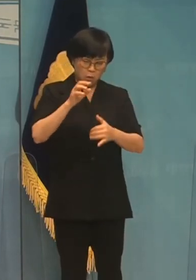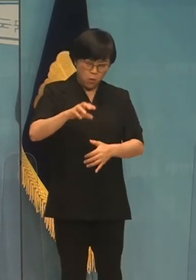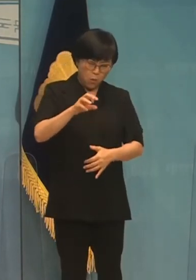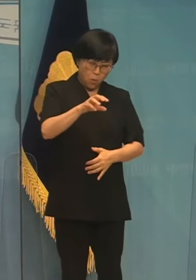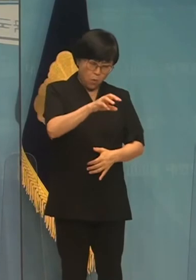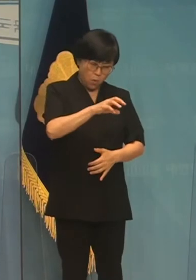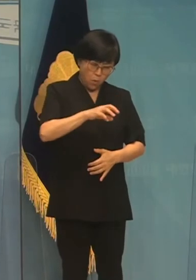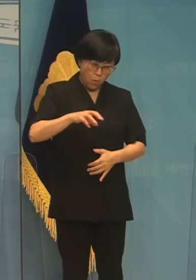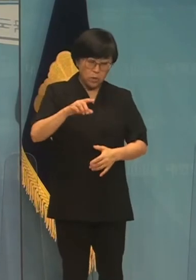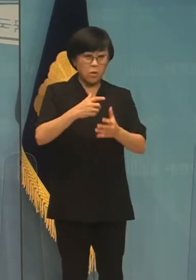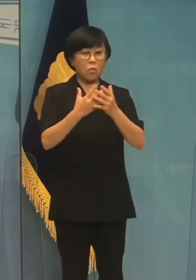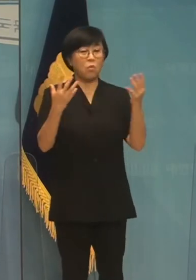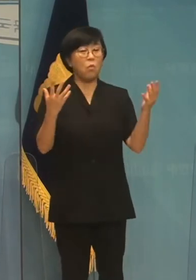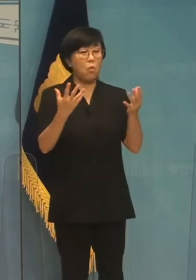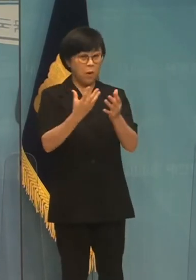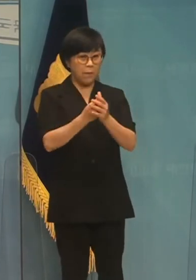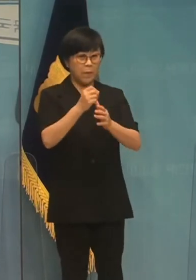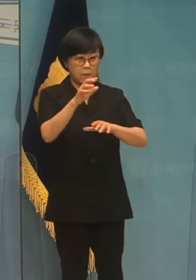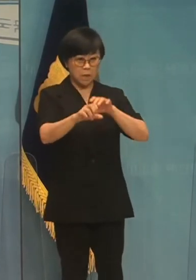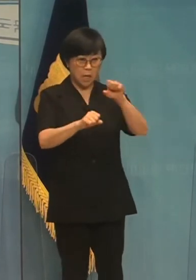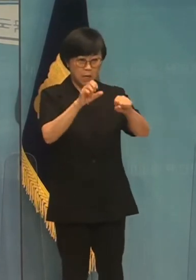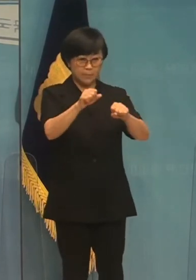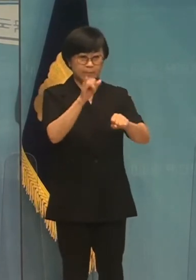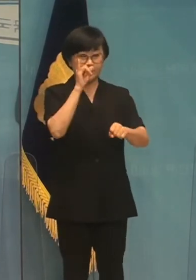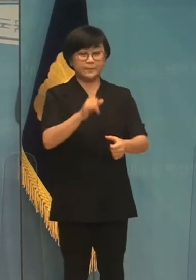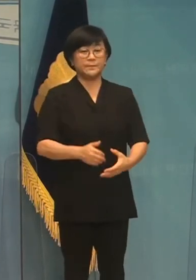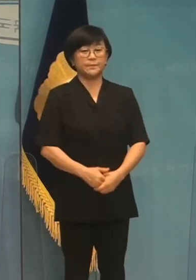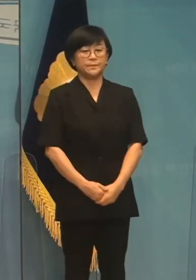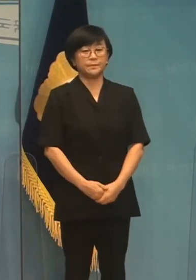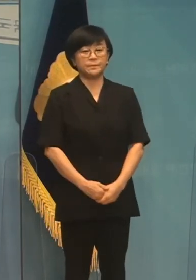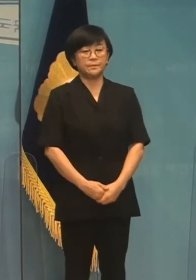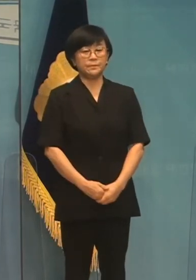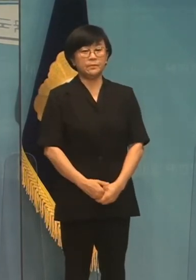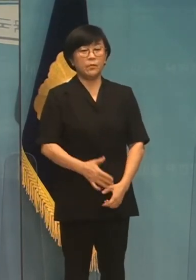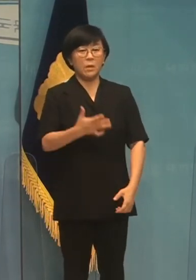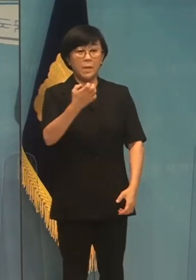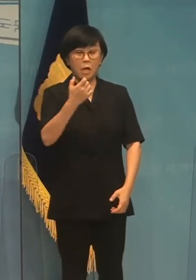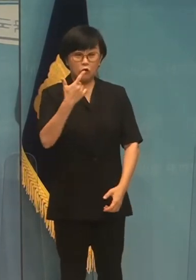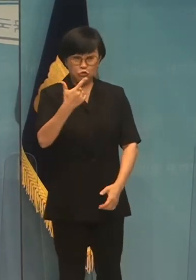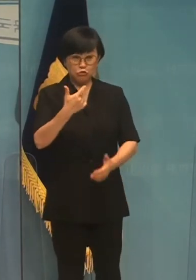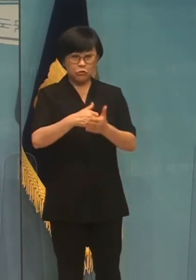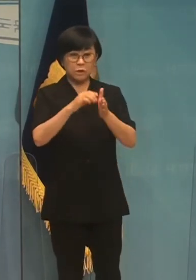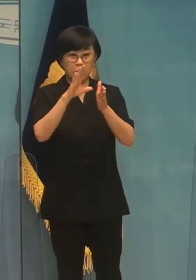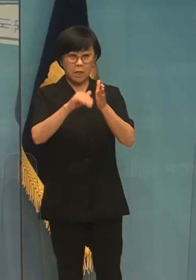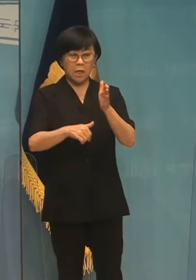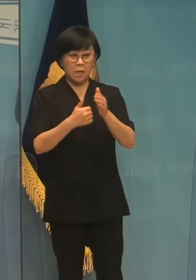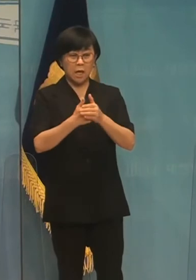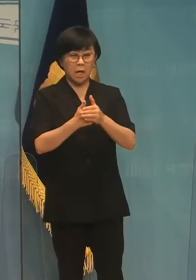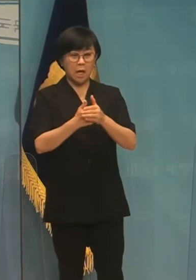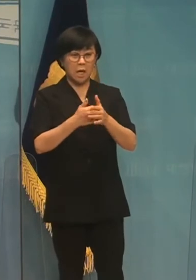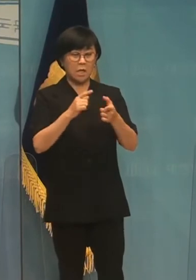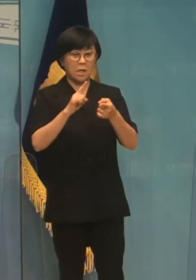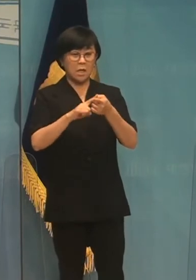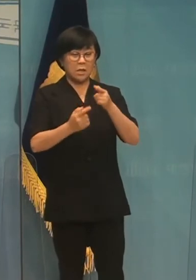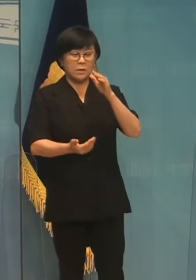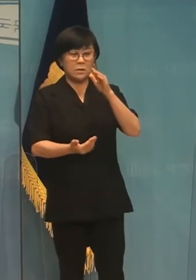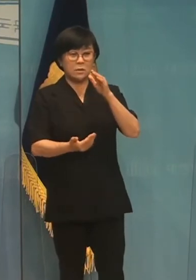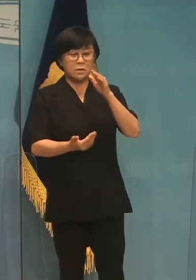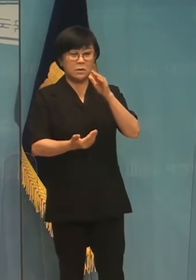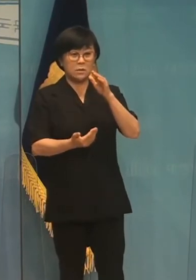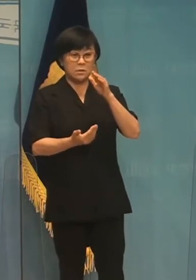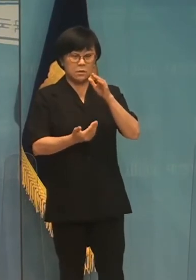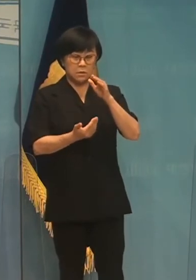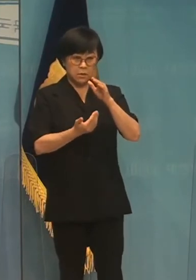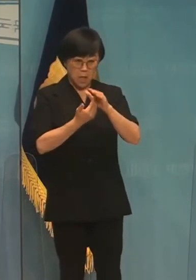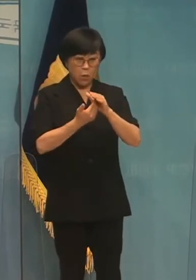구석구석을 완벽하게 장악했습니다. 86세대가 생물학적 정점에 다다른